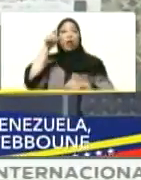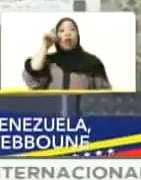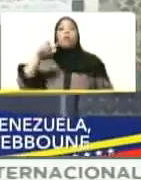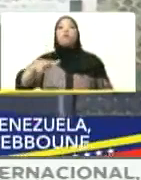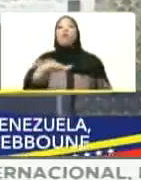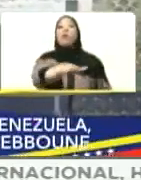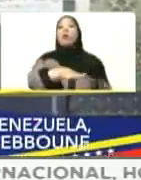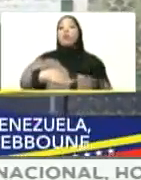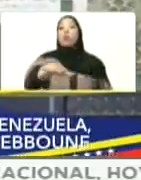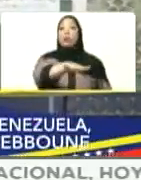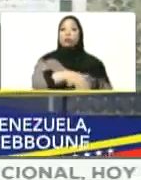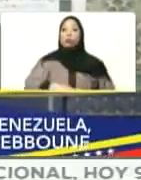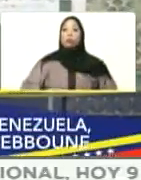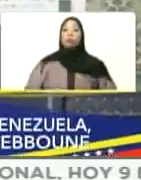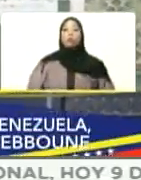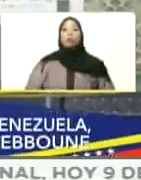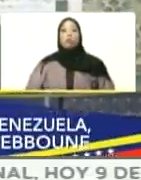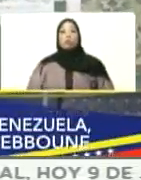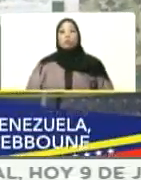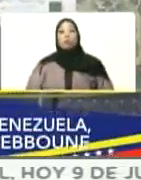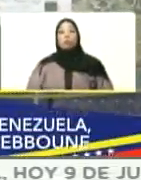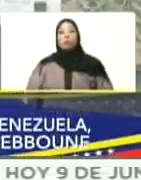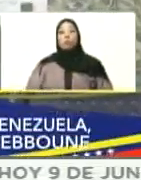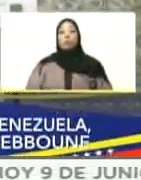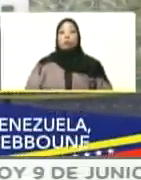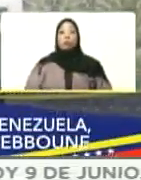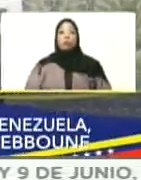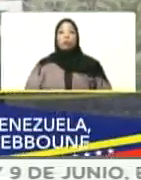بعيدا عن الرواسب